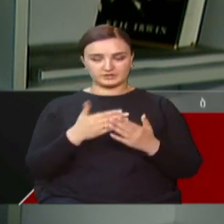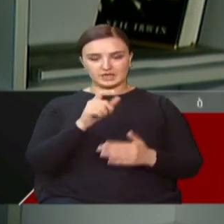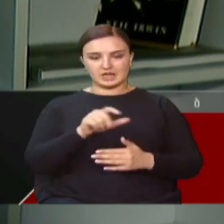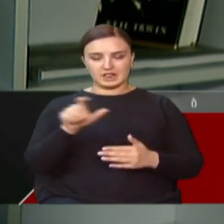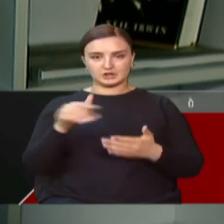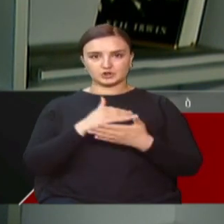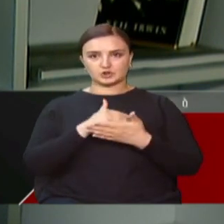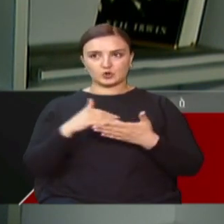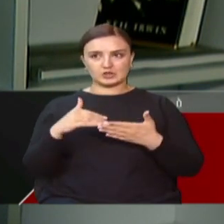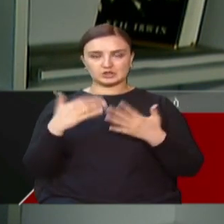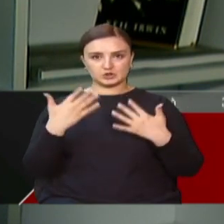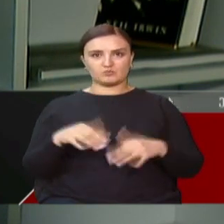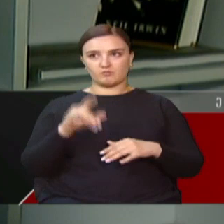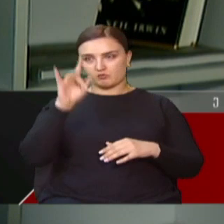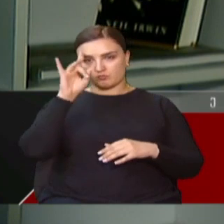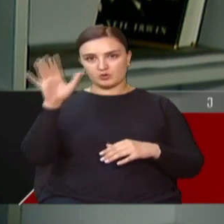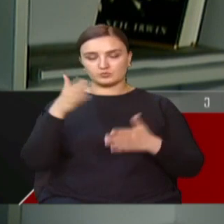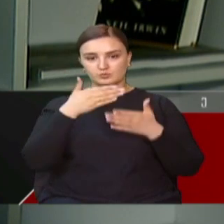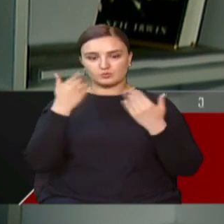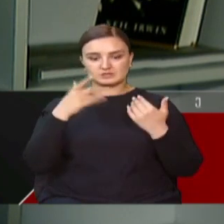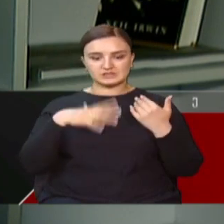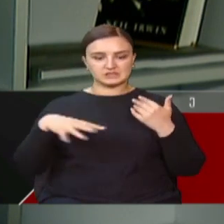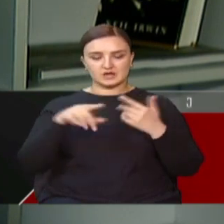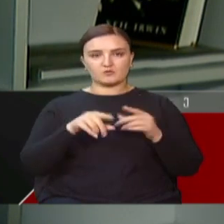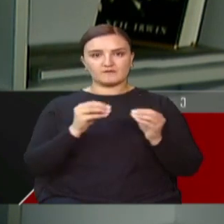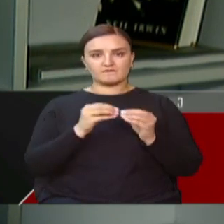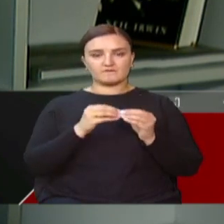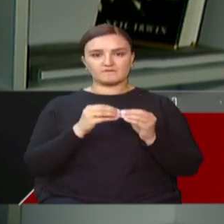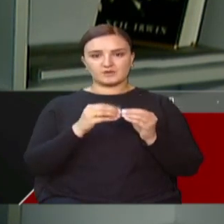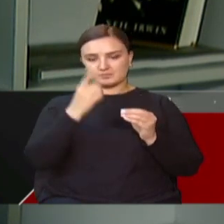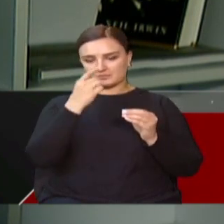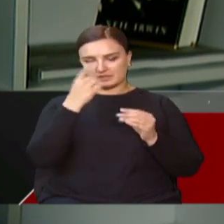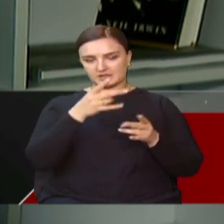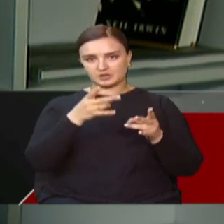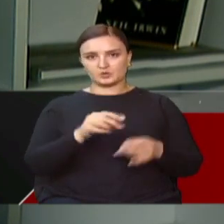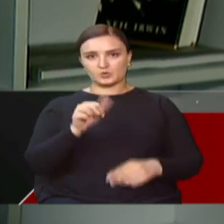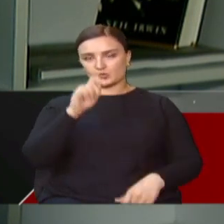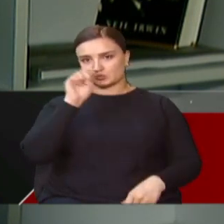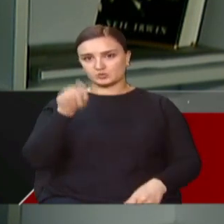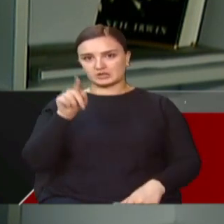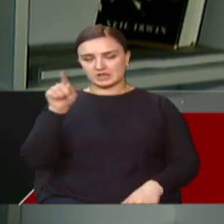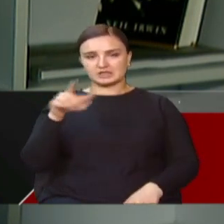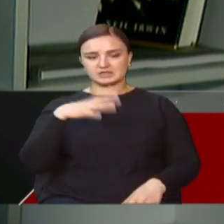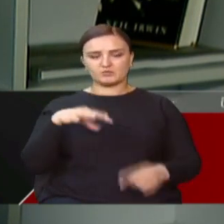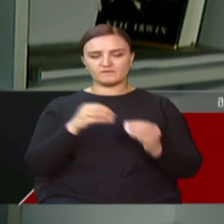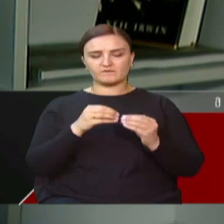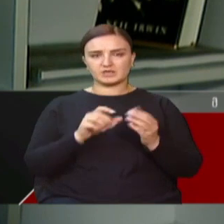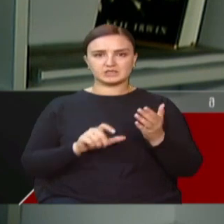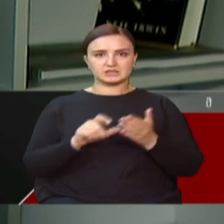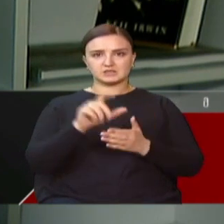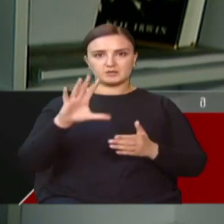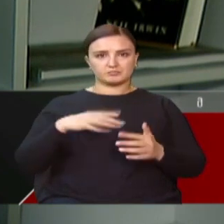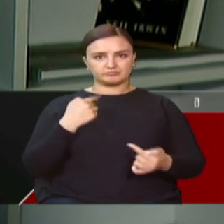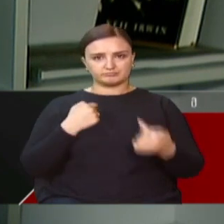ხალხის დონეზე არ დარჩა პოპულარული რომ აი საქართველოს ისეთივე ბედქვეშ არის როგორც უკრაინა საქართველოს იგივე გზამ გამოიარა